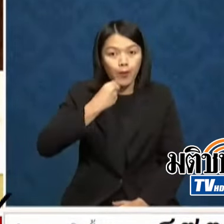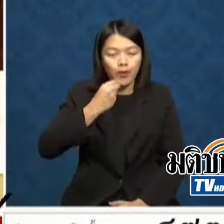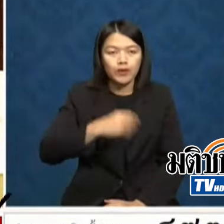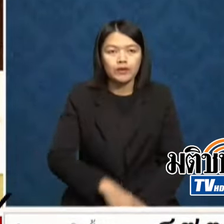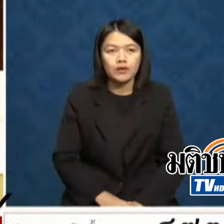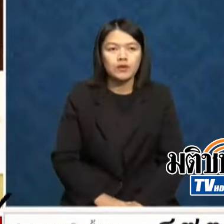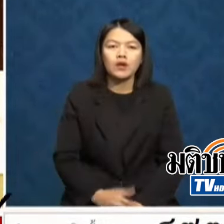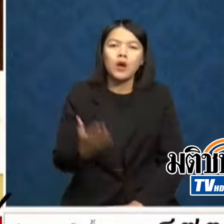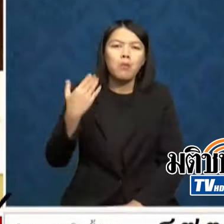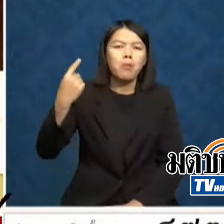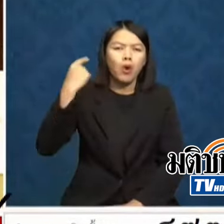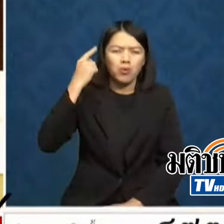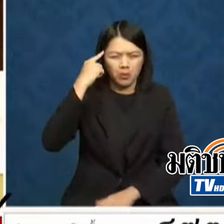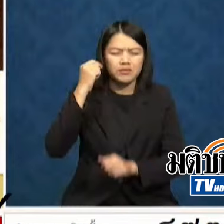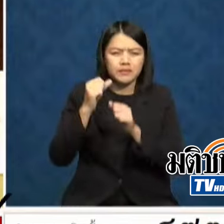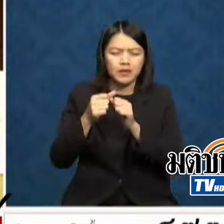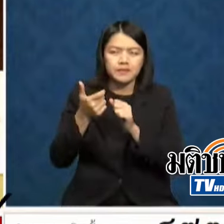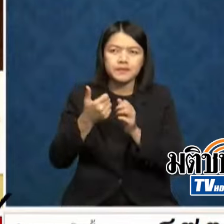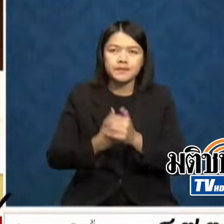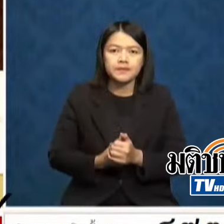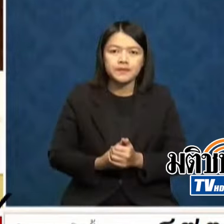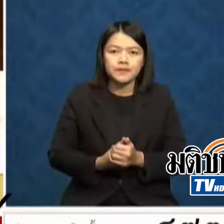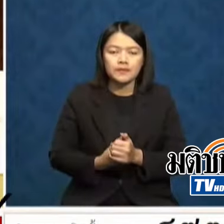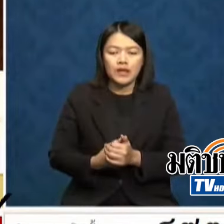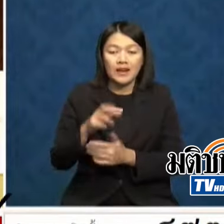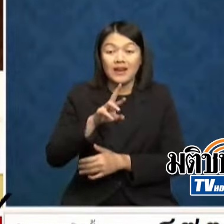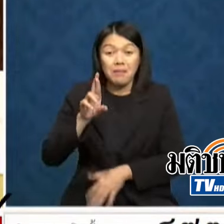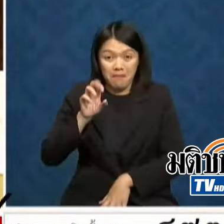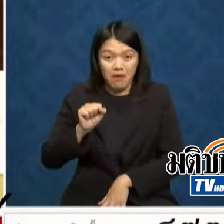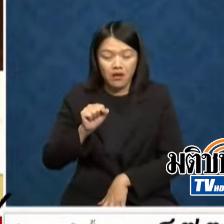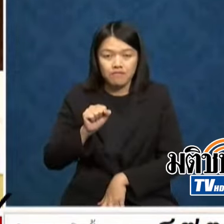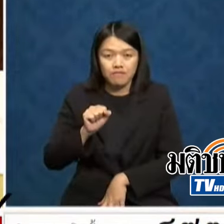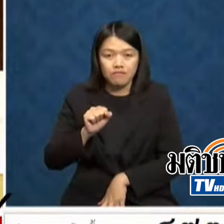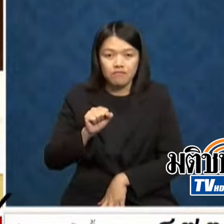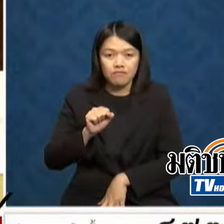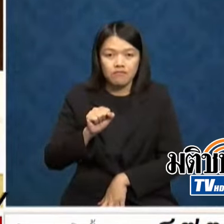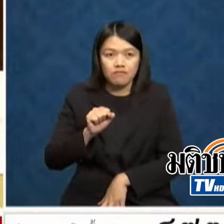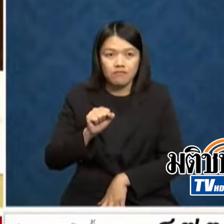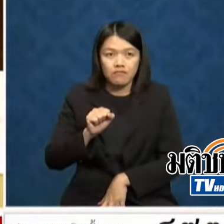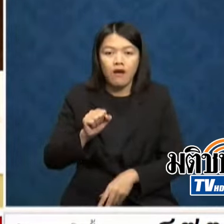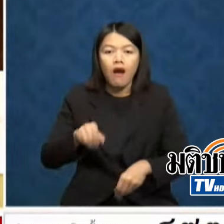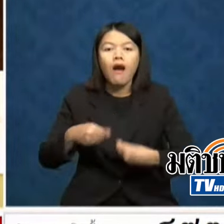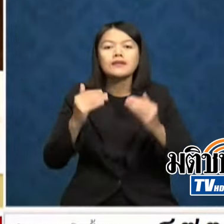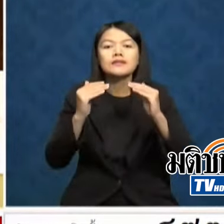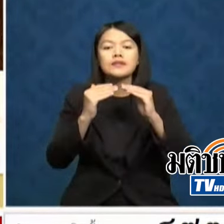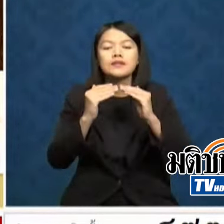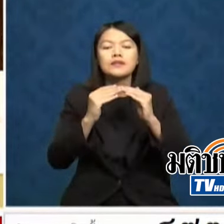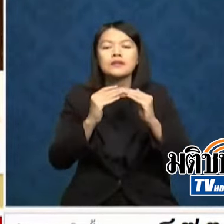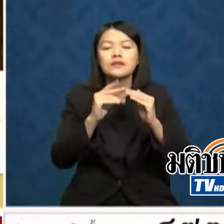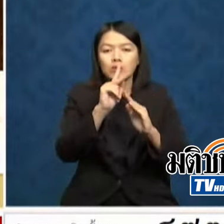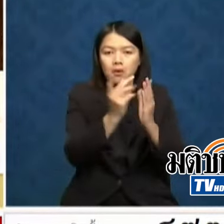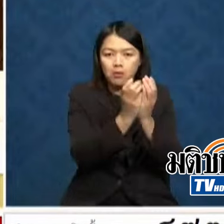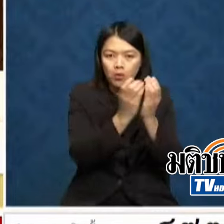แต่เท่าที่ผ่านมาผมจำได้นะว่าสภามักจะให้สิทธิ์ตามรัฐธรรมนู